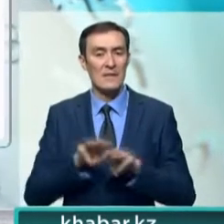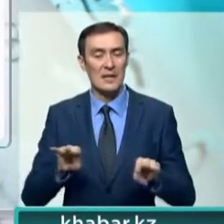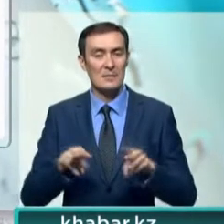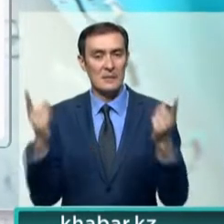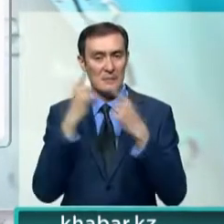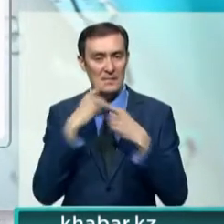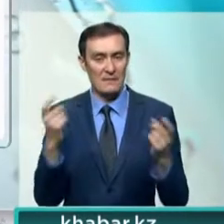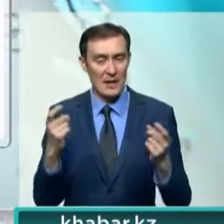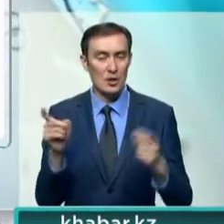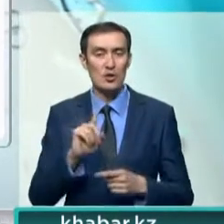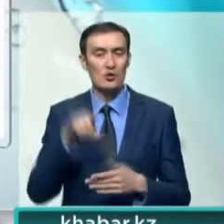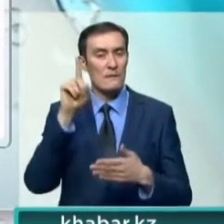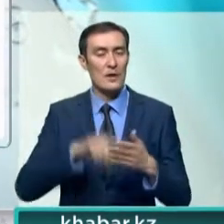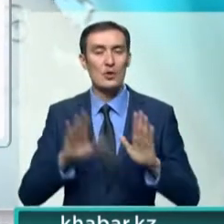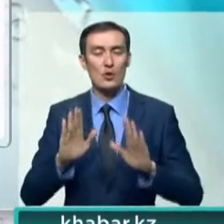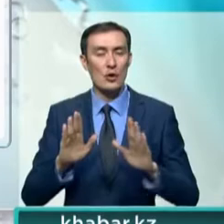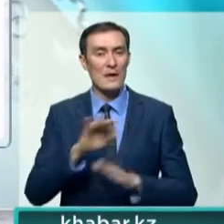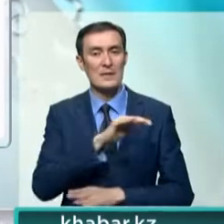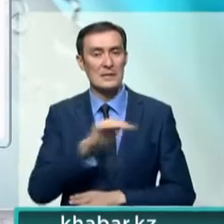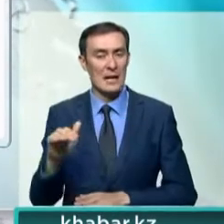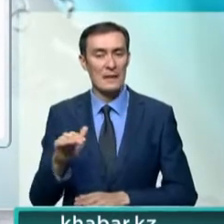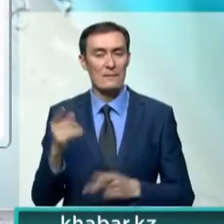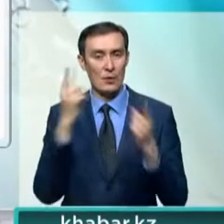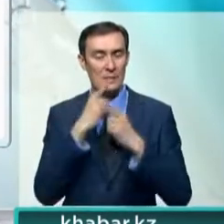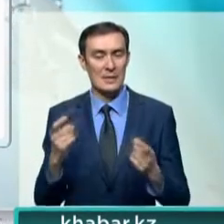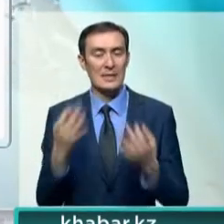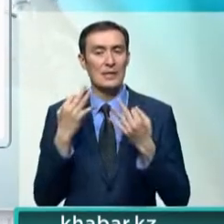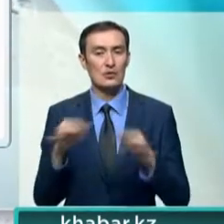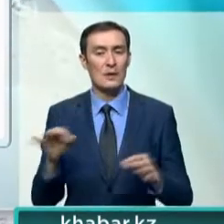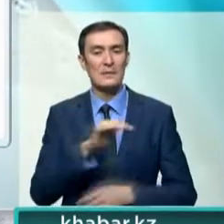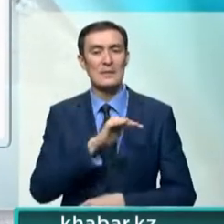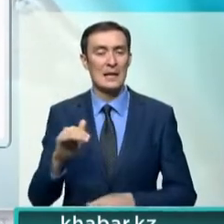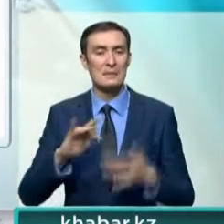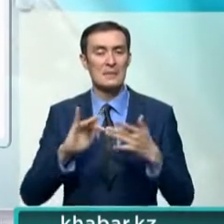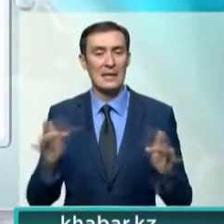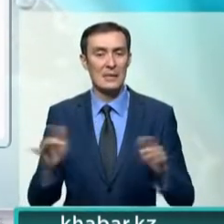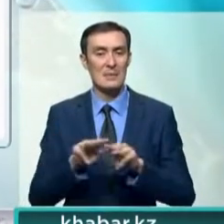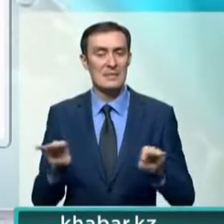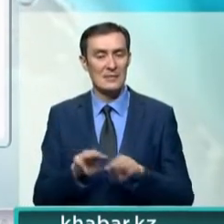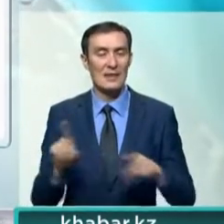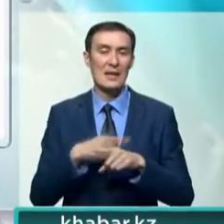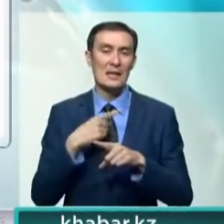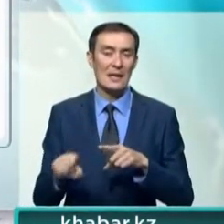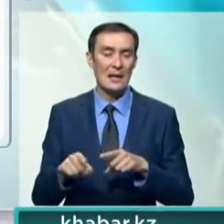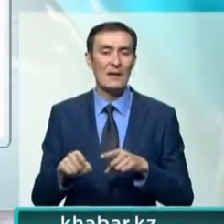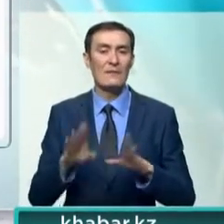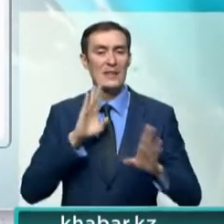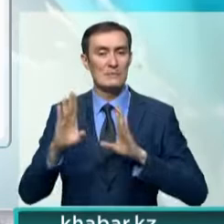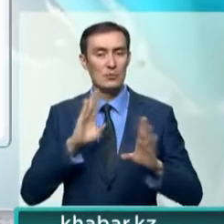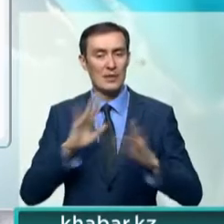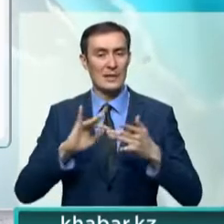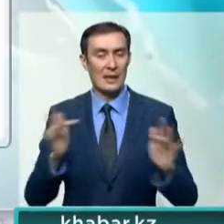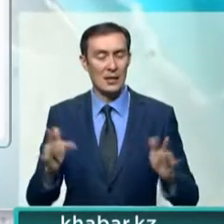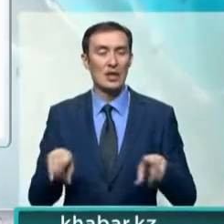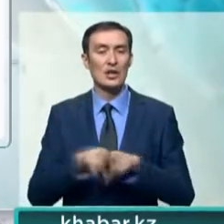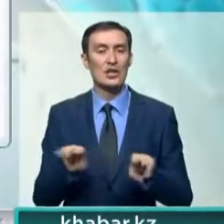населения призывают верить только достоверной информации. Она доступна на официальном сайте ведомства или на страничке Facebook. И